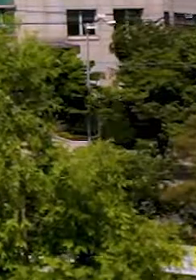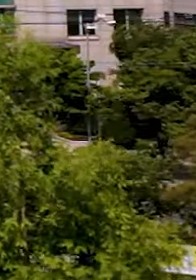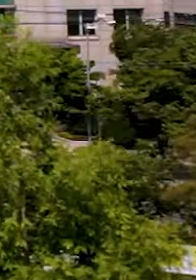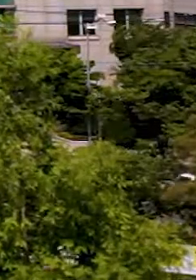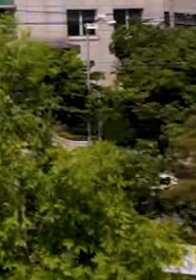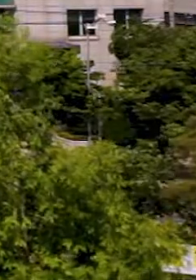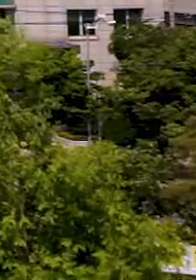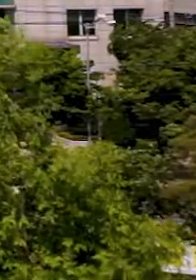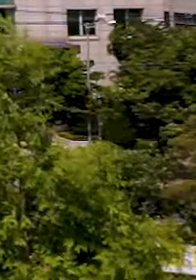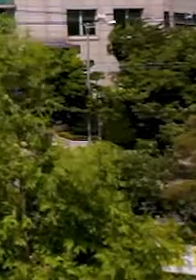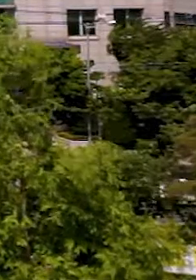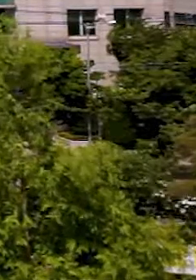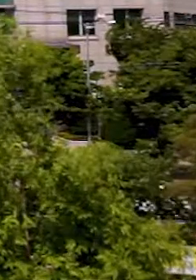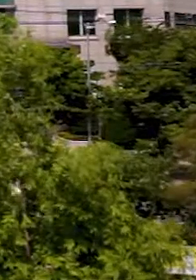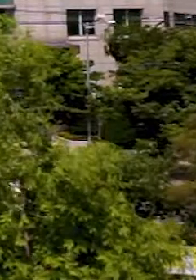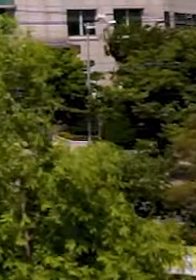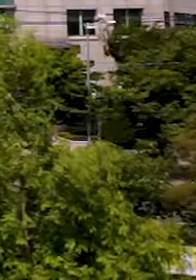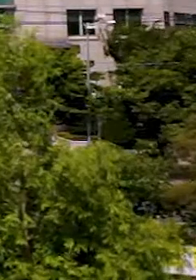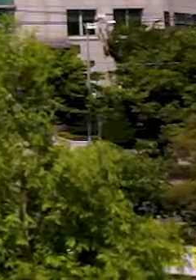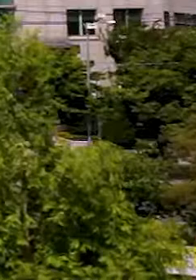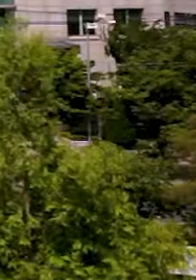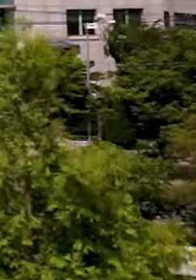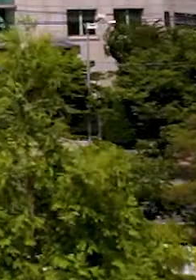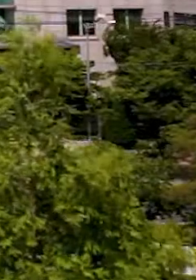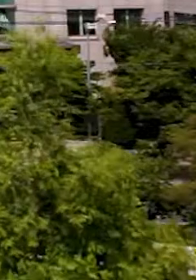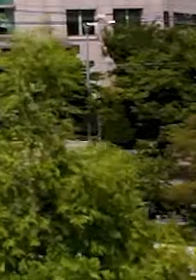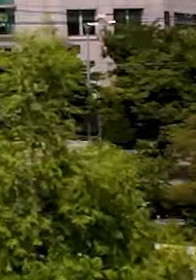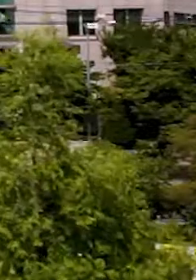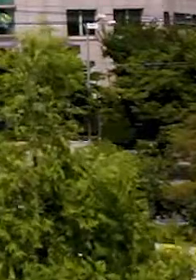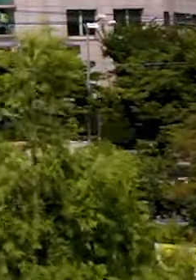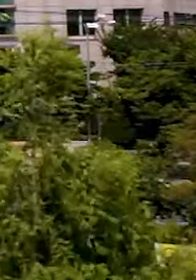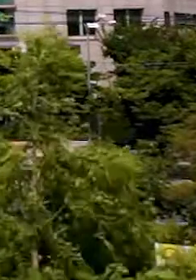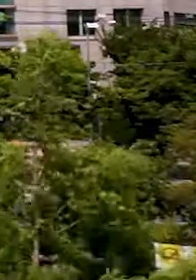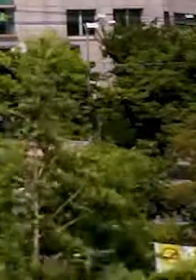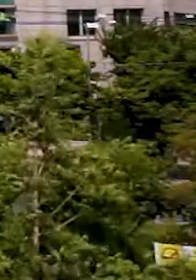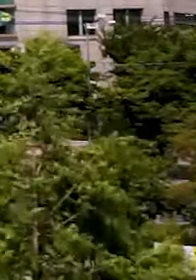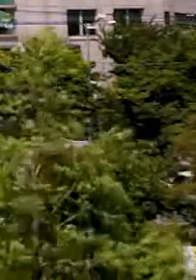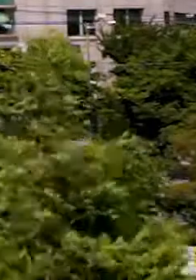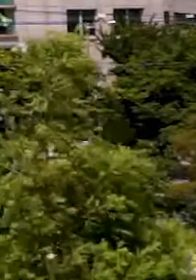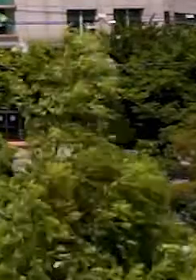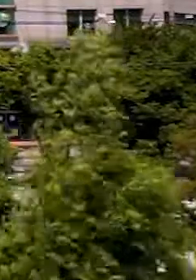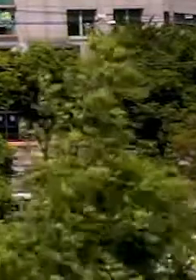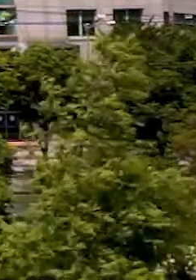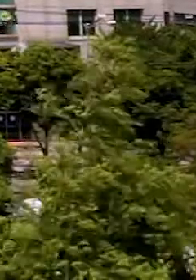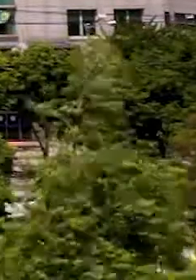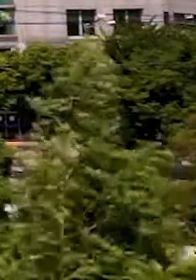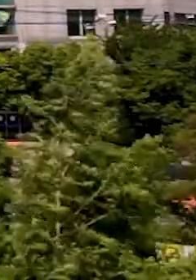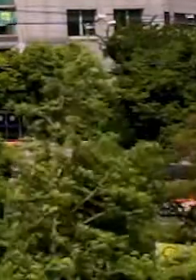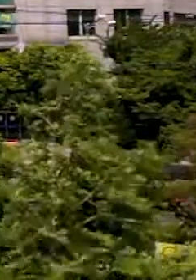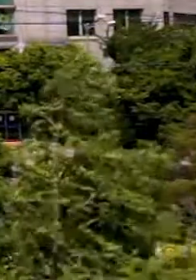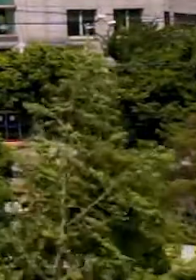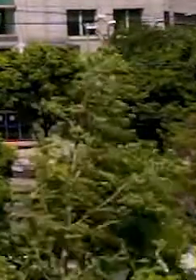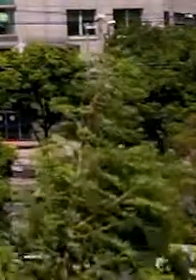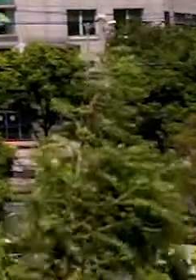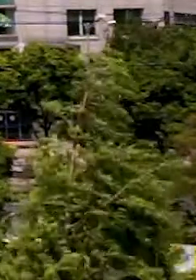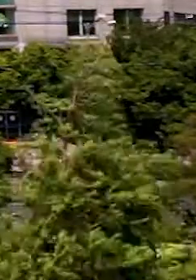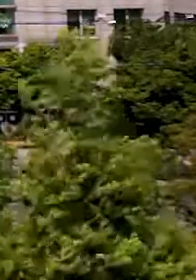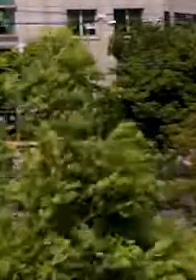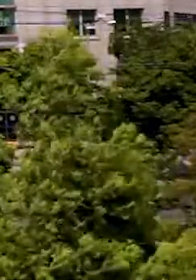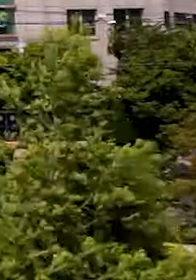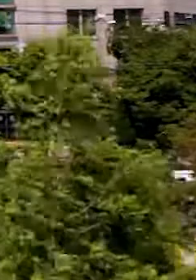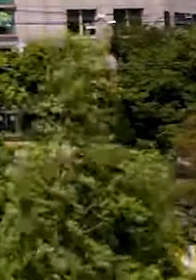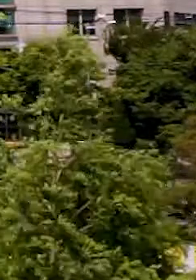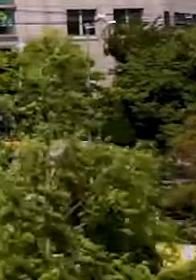영유아에게 그림책 꾸러미를 무료로 제공하는 북스타트 사업이 시행됐습니다. 저탄소 실천문화 확산을